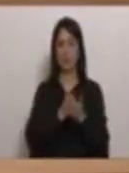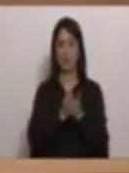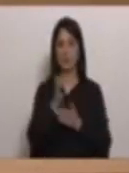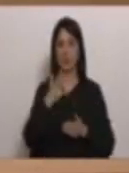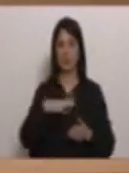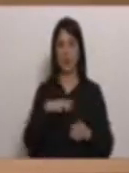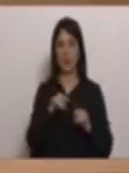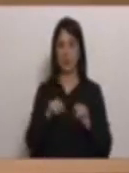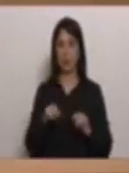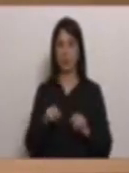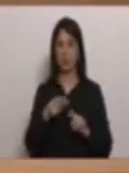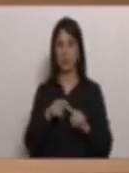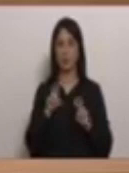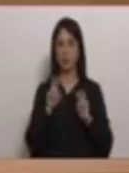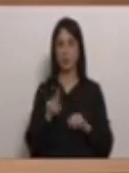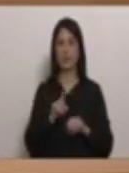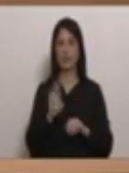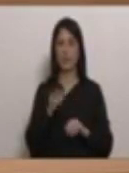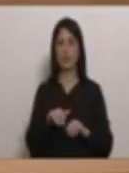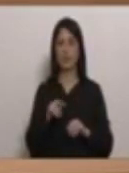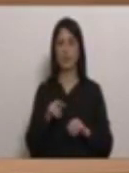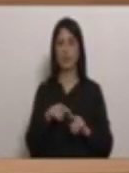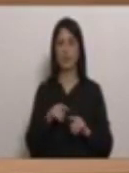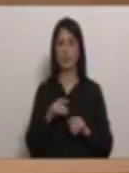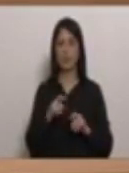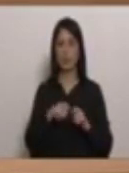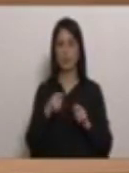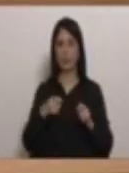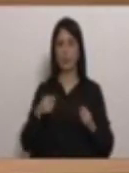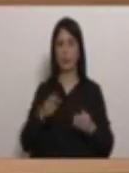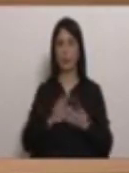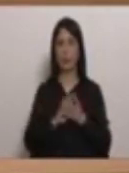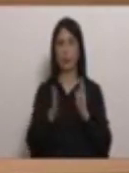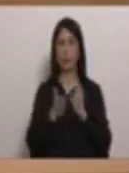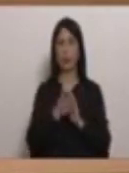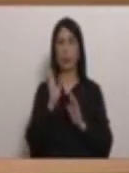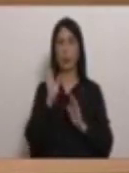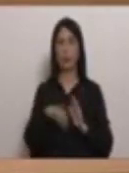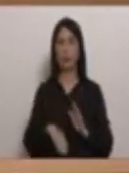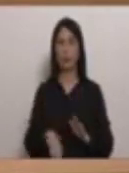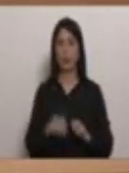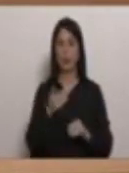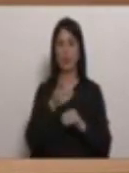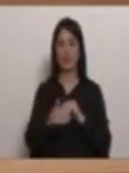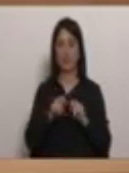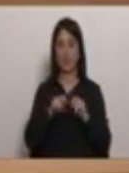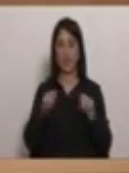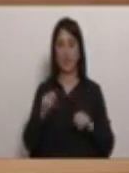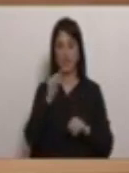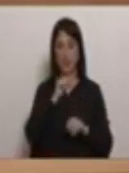საქართველოში. Da, ეს ნიშნავს, რომ რაც უფრო გაიწელება ეს მდგომარეობა, უფრო გვიან გაიხსნება